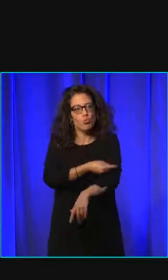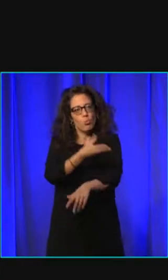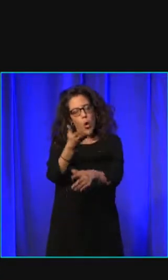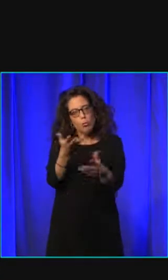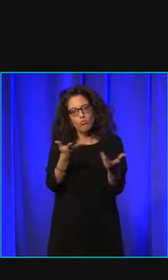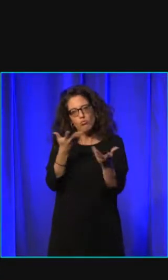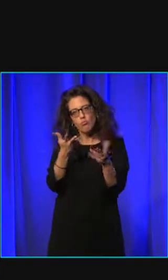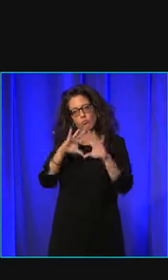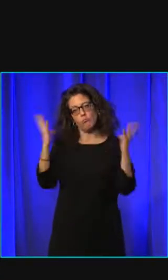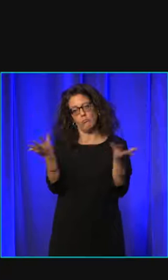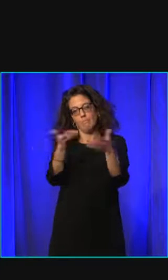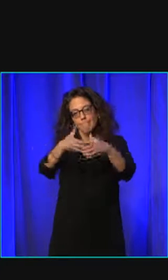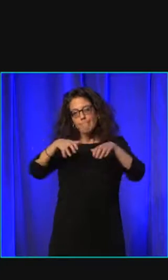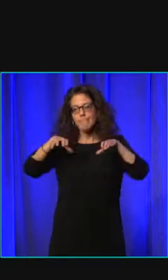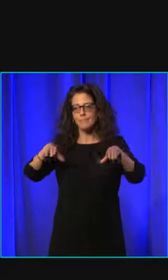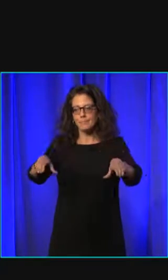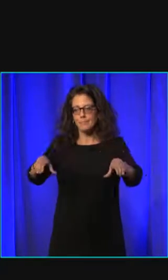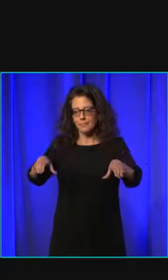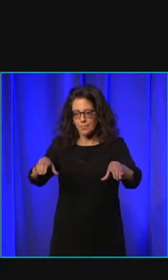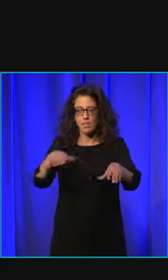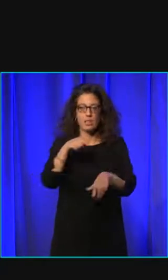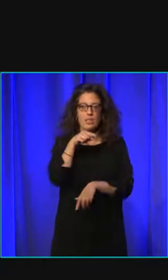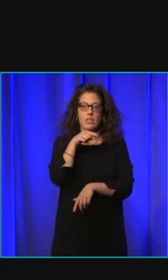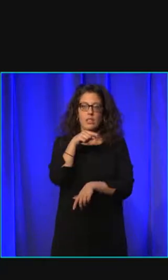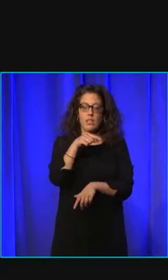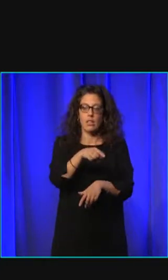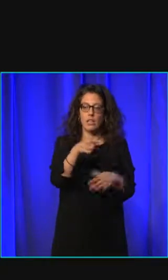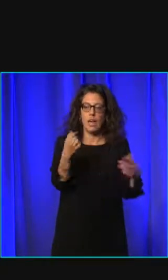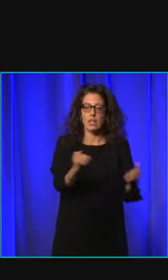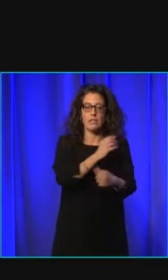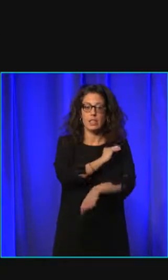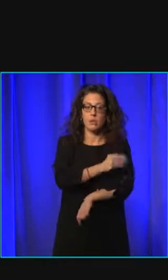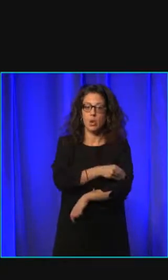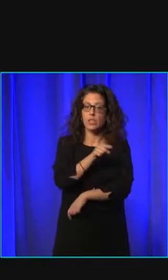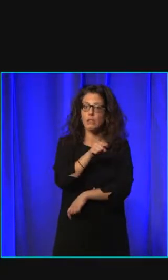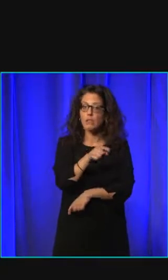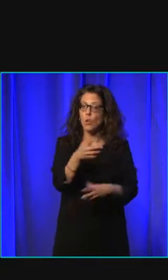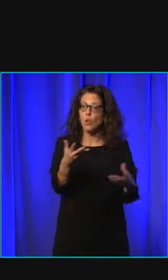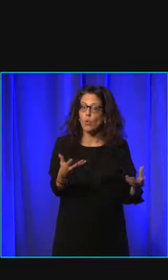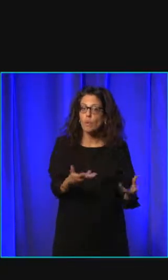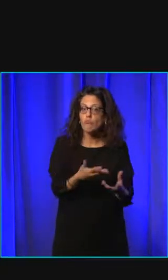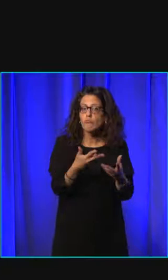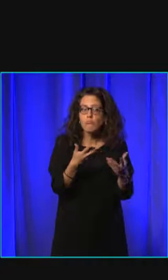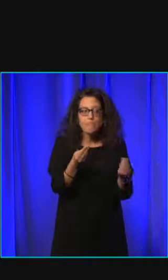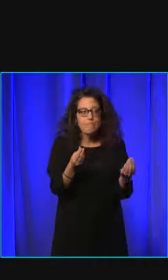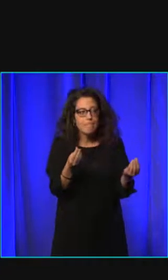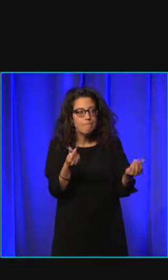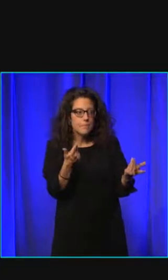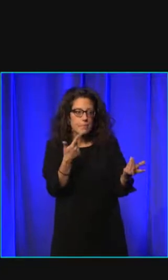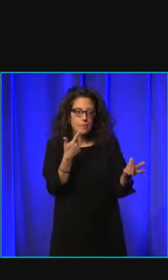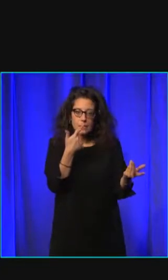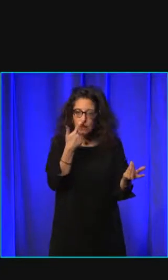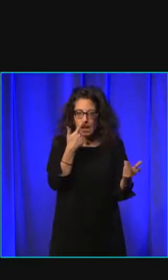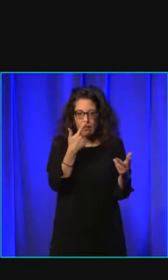deux types d'activités sportives. Il y a des activités sportives où on a très peu